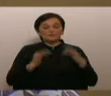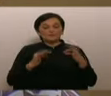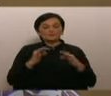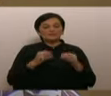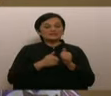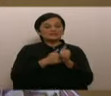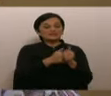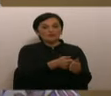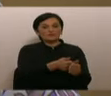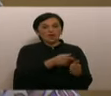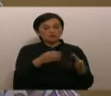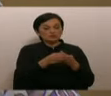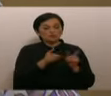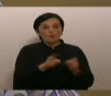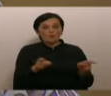დევნას ოპონენტების.